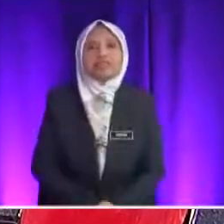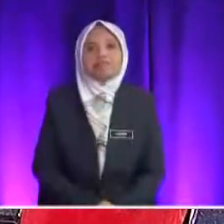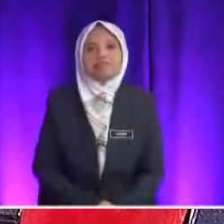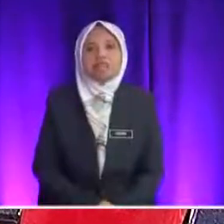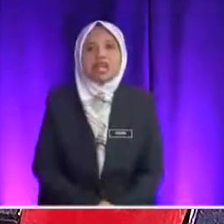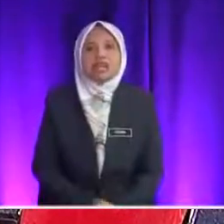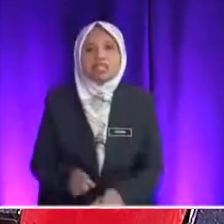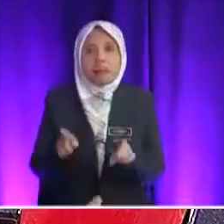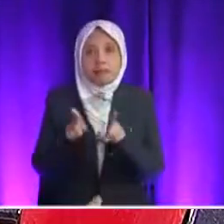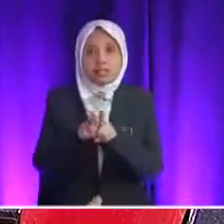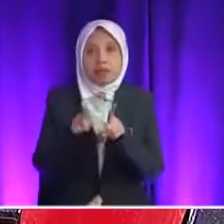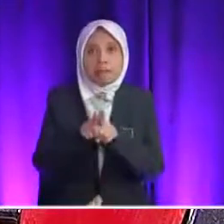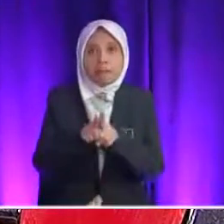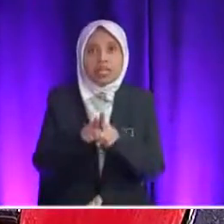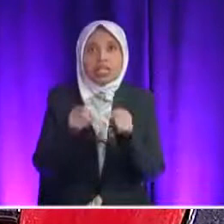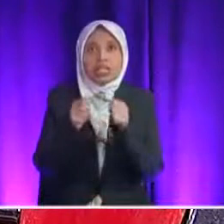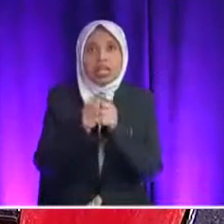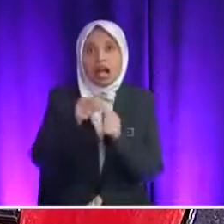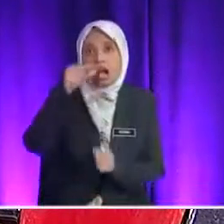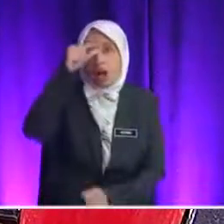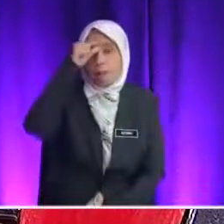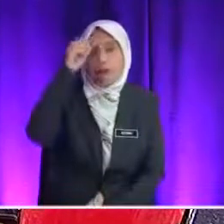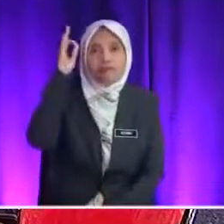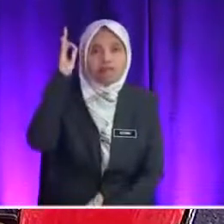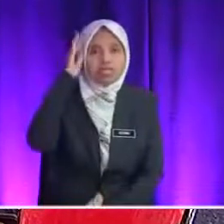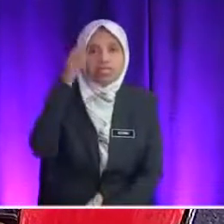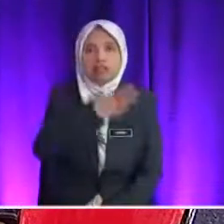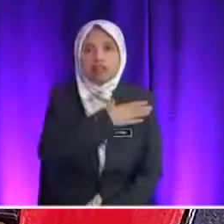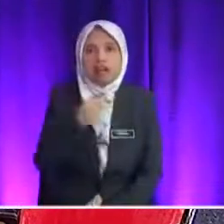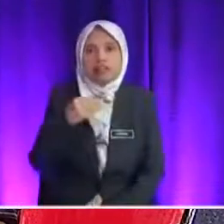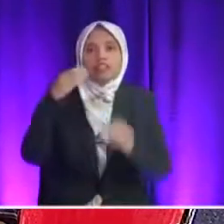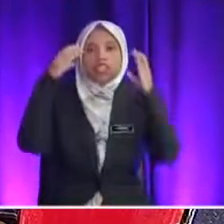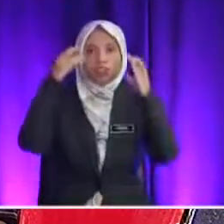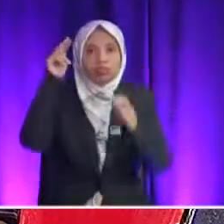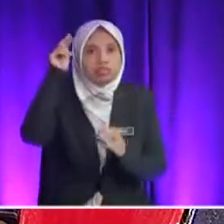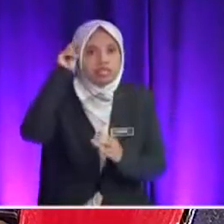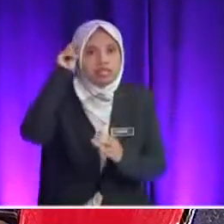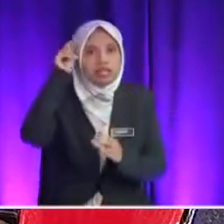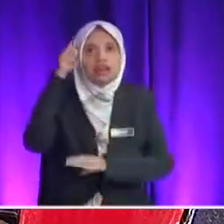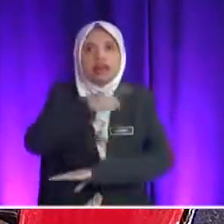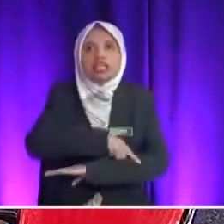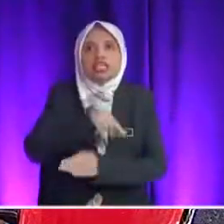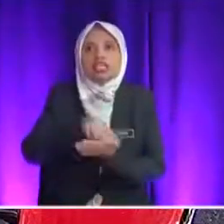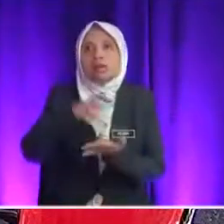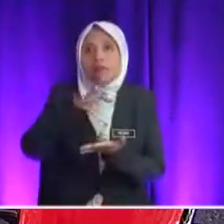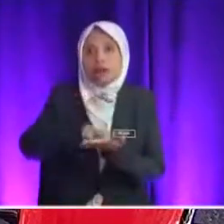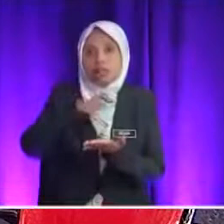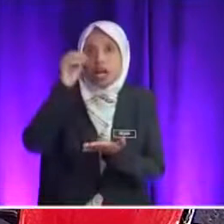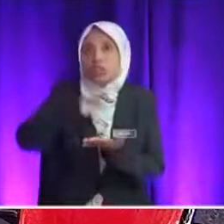masih lagi bebenah Ngabang video jejak guna segitu ini kita belajar tentang cuci kenderaan